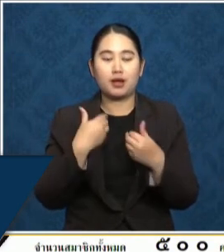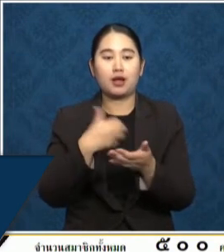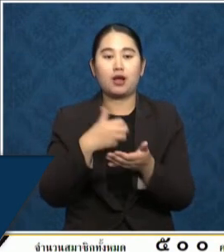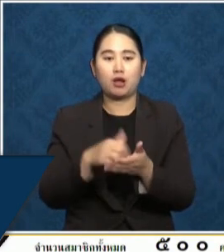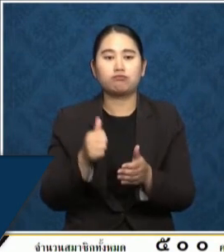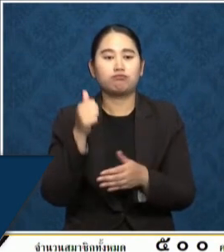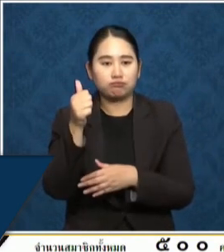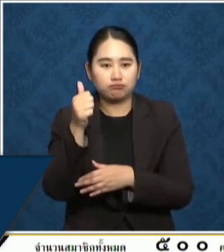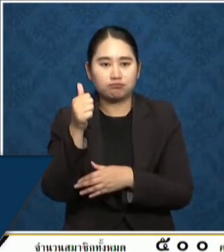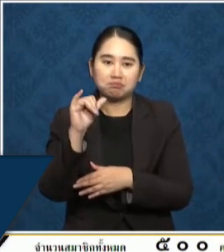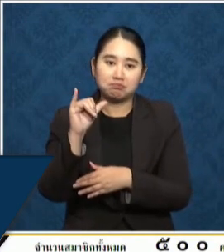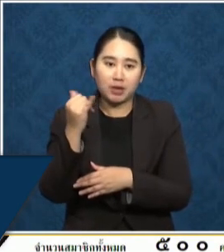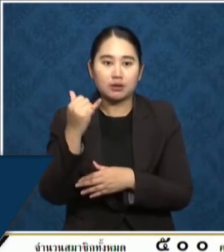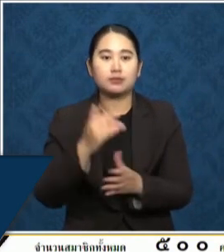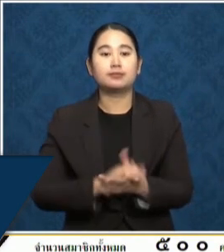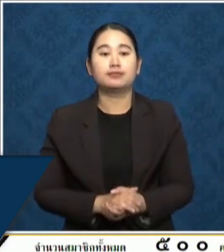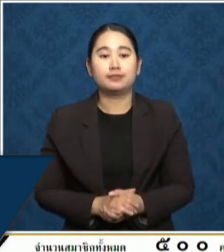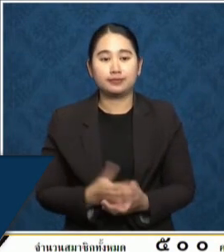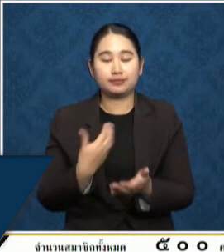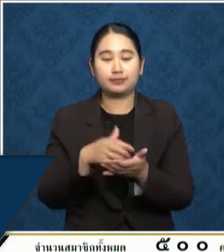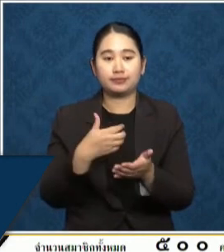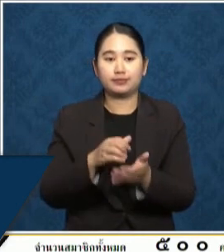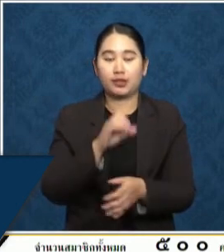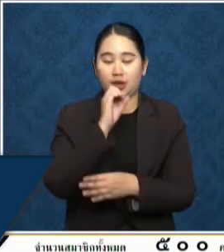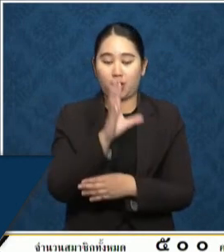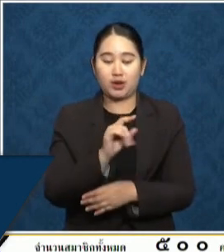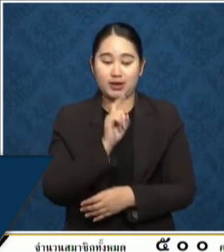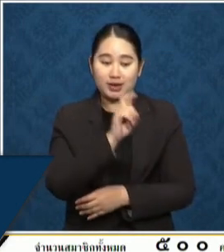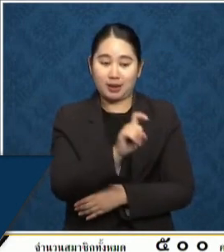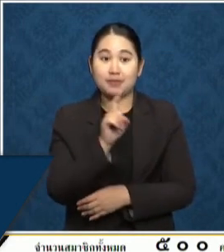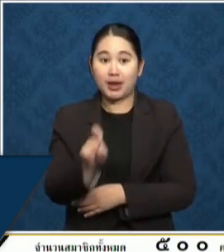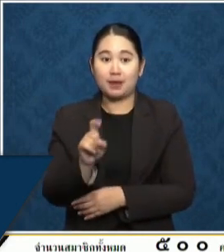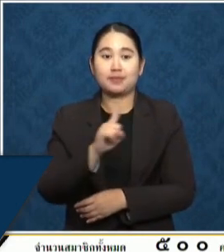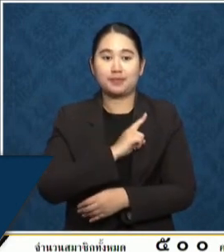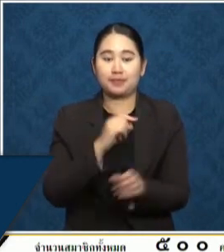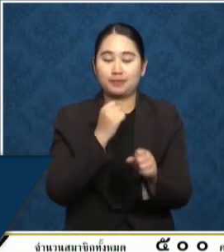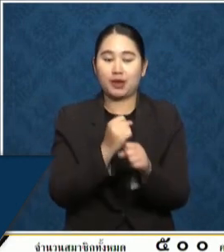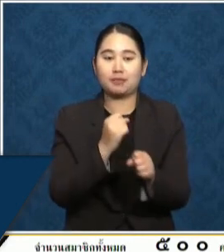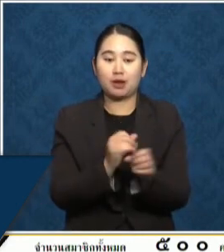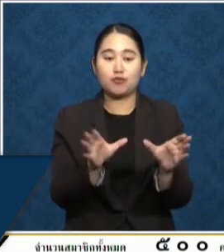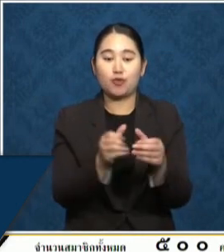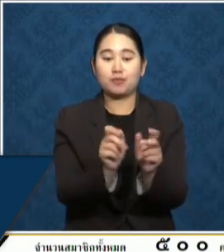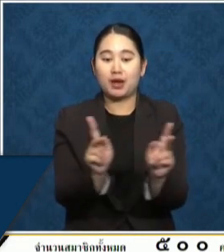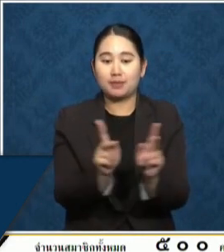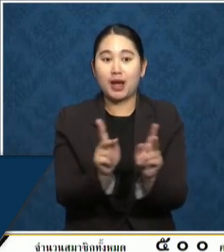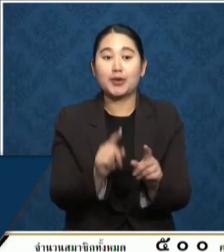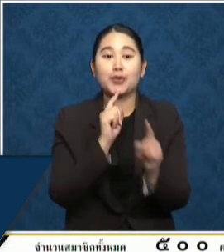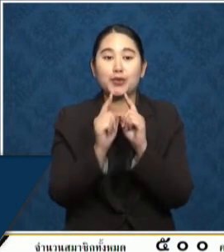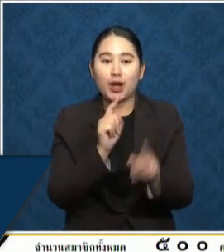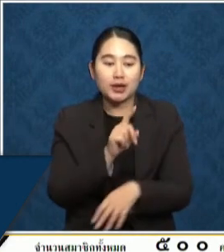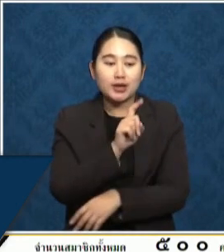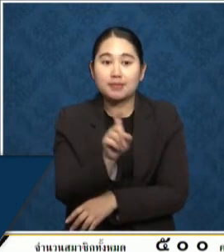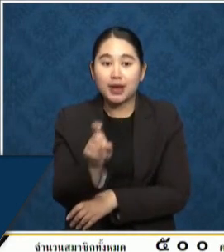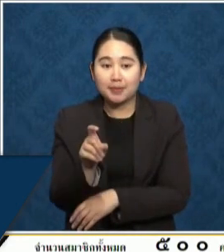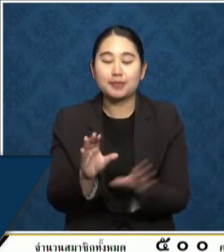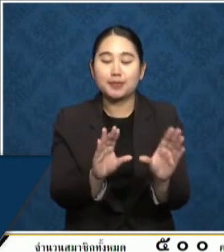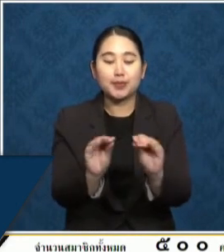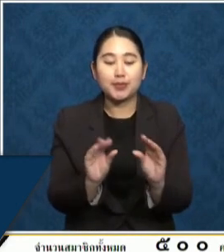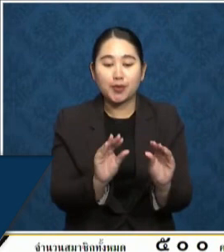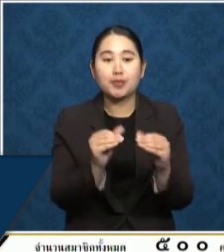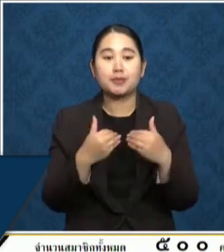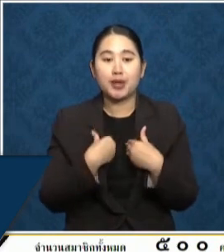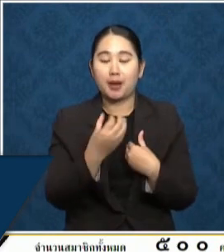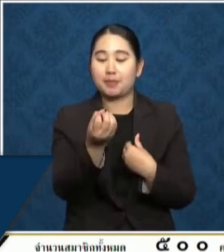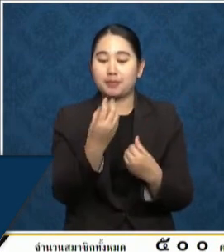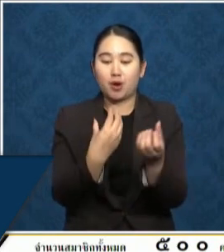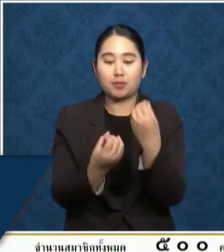เปนส่นที่ดีก็ได้ผมถามหนวยงานทเกี่วของครับในการมาชี้แจงผมขอสไ้หนาถดไปนะครับมาชี้